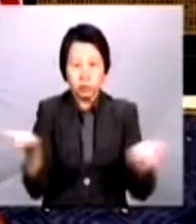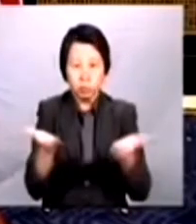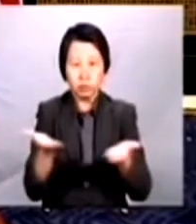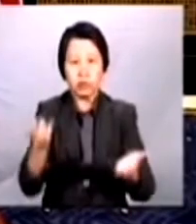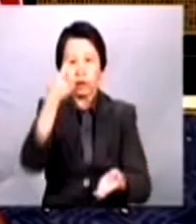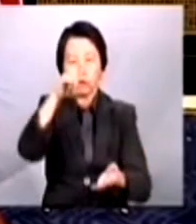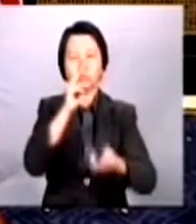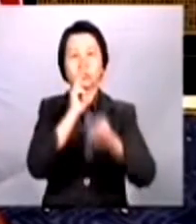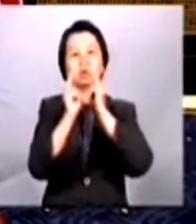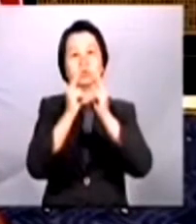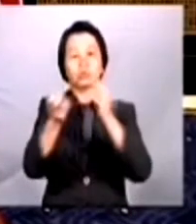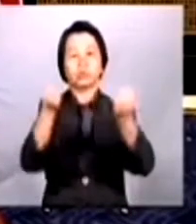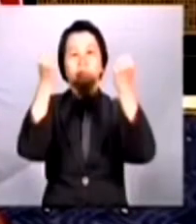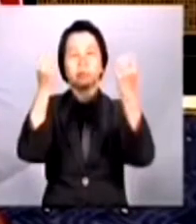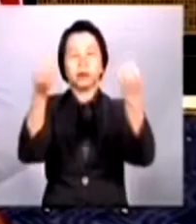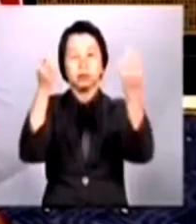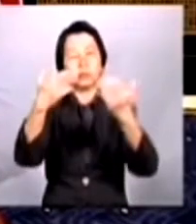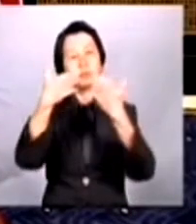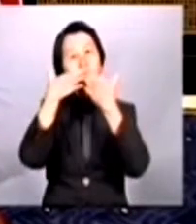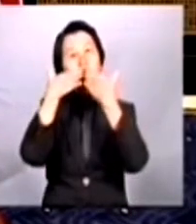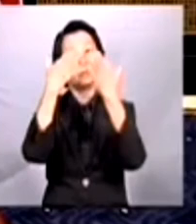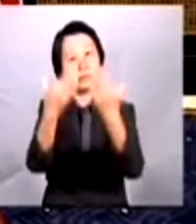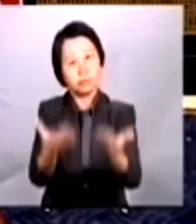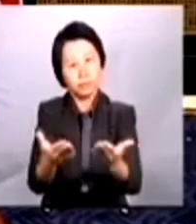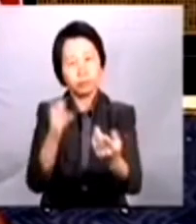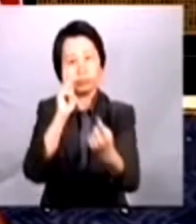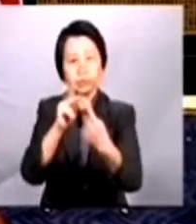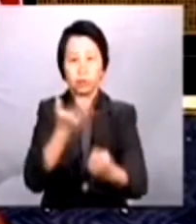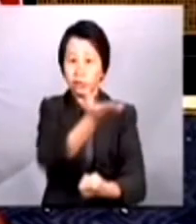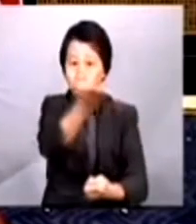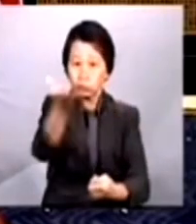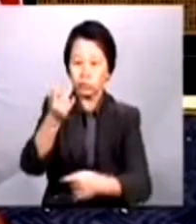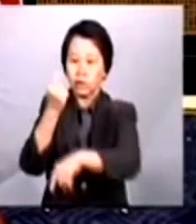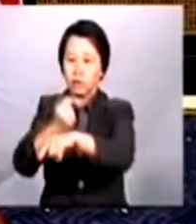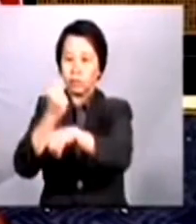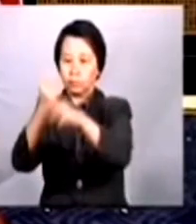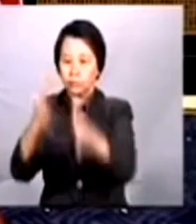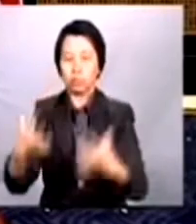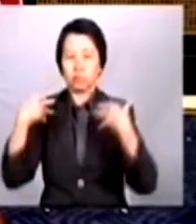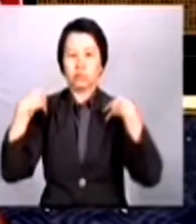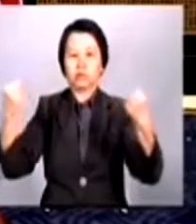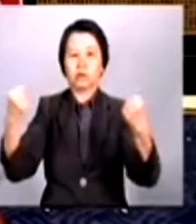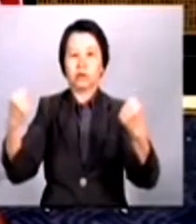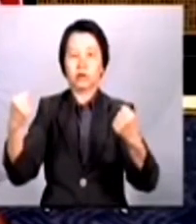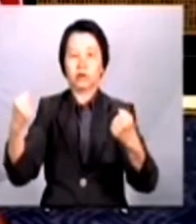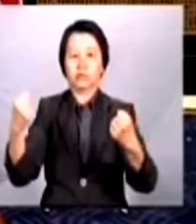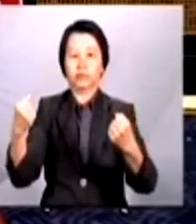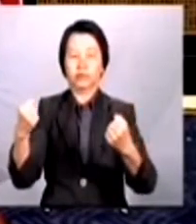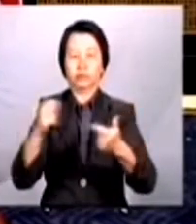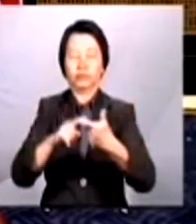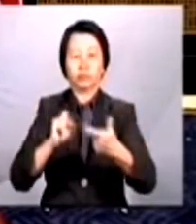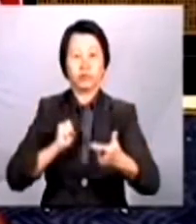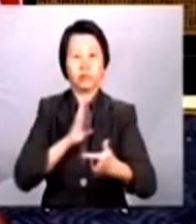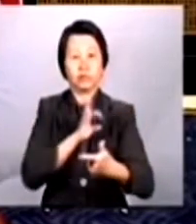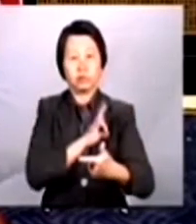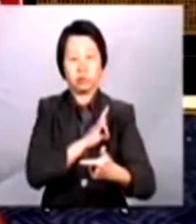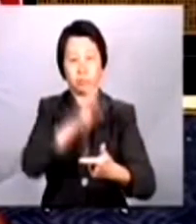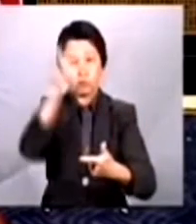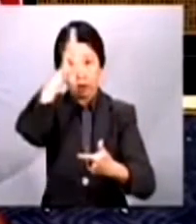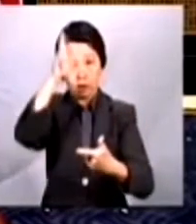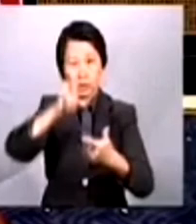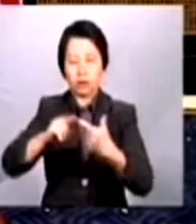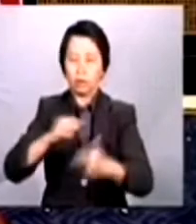untuk mengucapkan jutaan terima kasih kepada semua petugas kesehatan penjawab awam